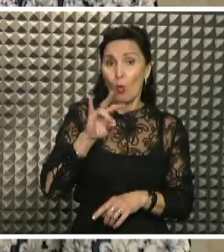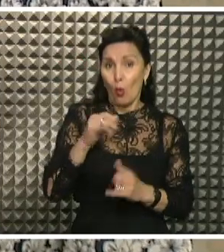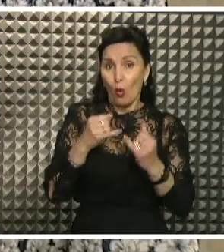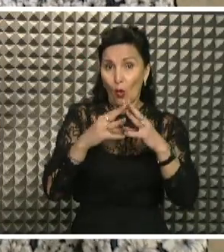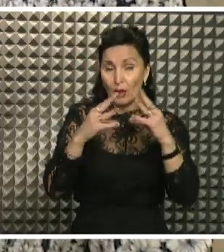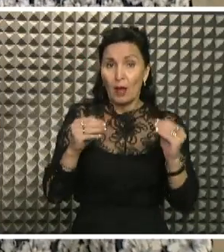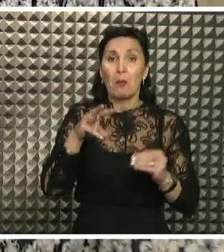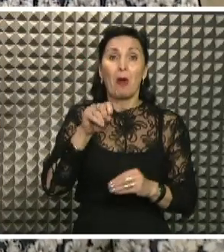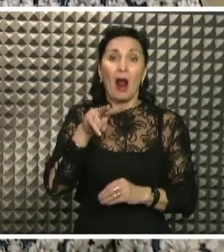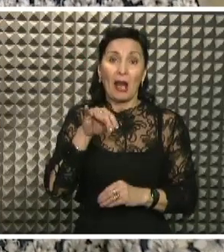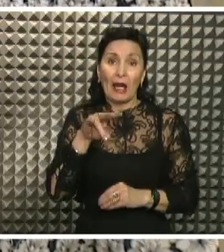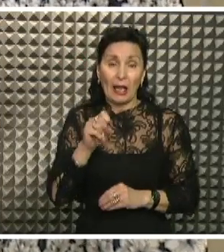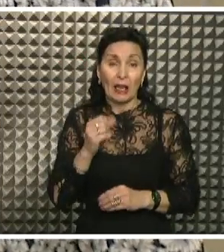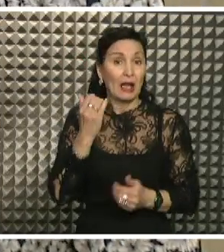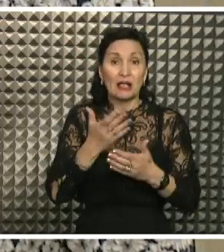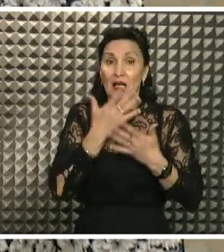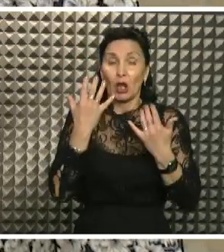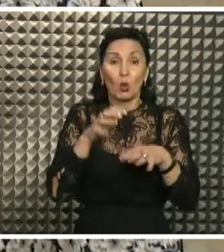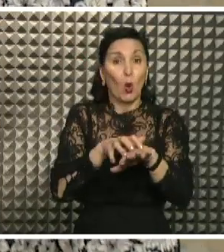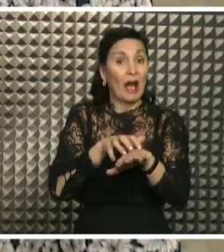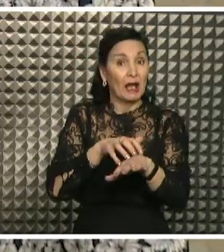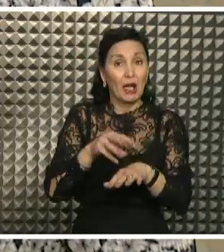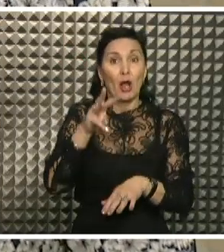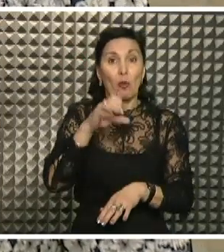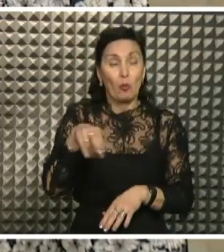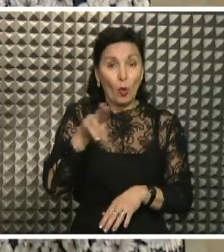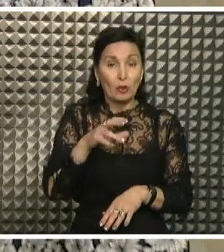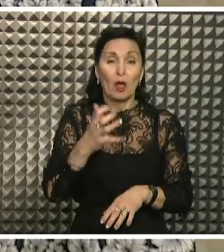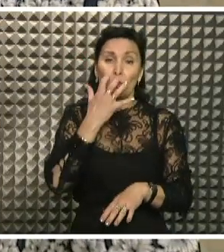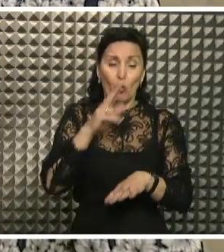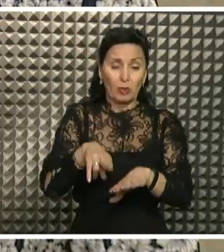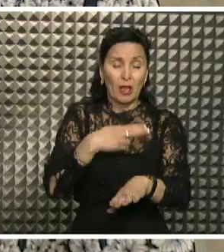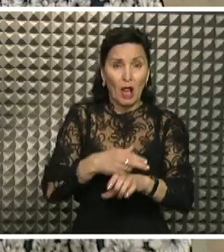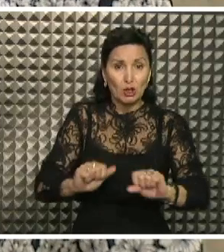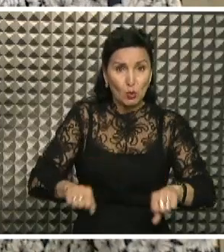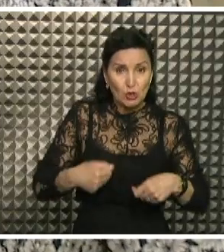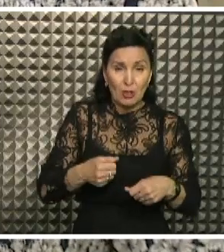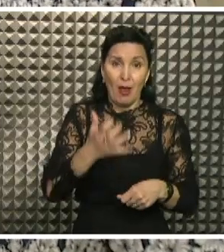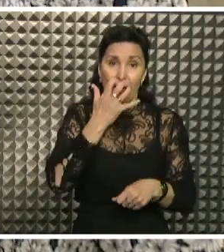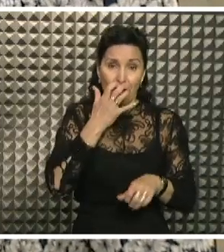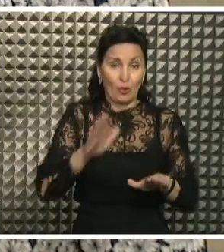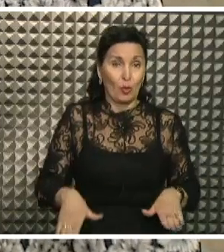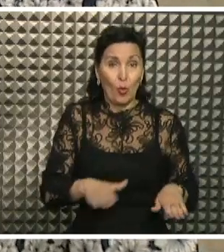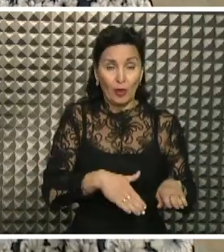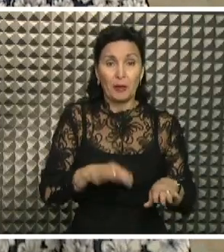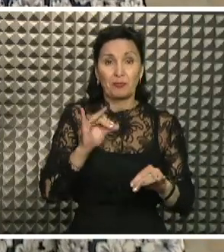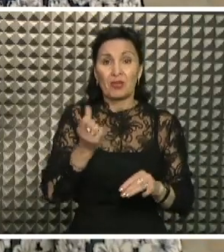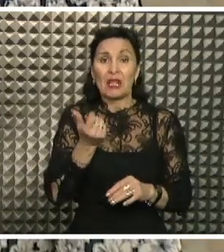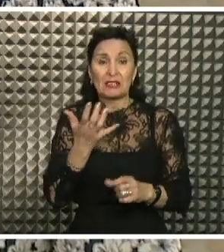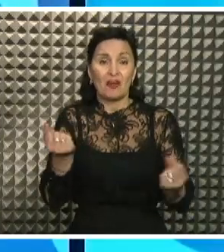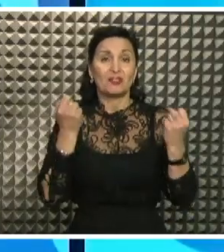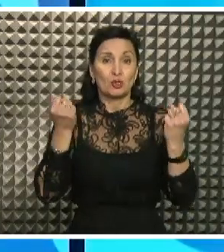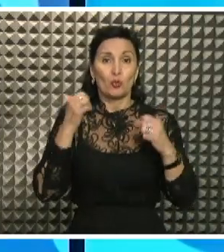упомянутая малина, и если нет аллергии, мед, одеть теплые носочки, согреть конечности. Можно сделать несколько